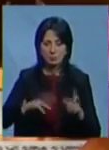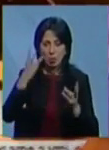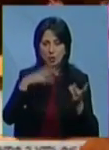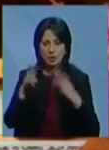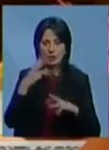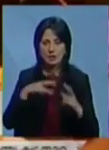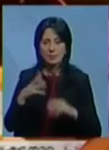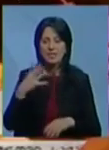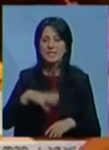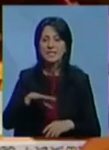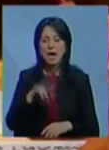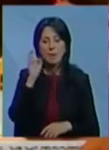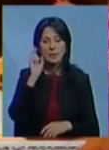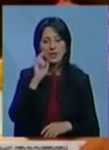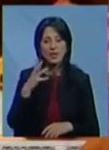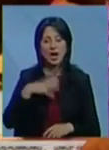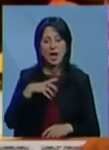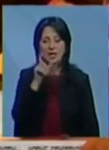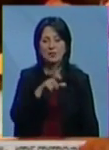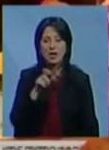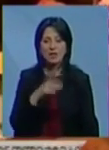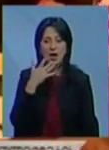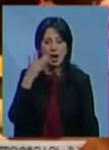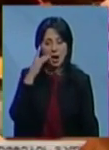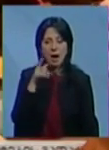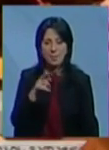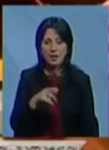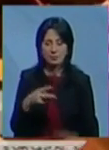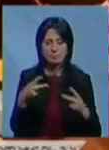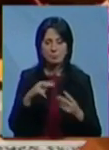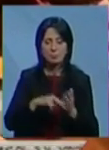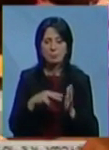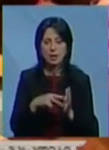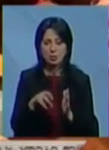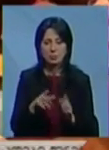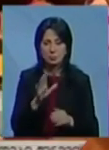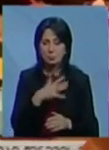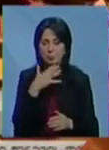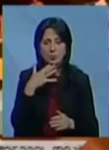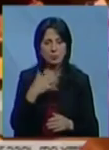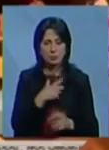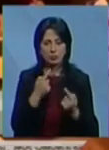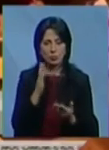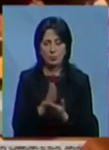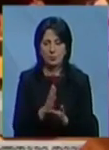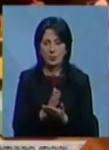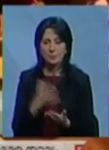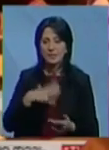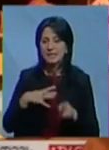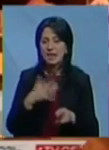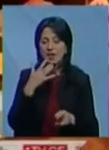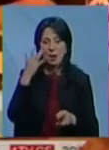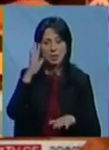მოდერნიზება. საქართველოს მთავრობა და ქართველი ხალხი შეერთებულ შტატებთან სტრატეგიულ პარტნიორობას დიდ მნიშვნელობას ანიჭებს.